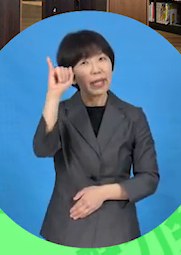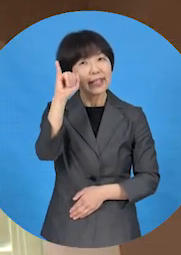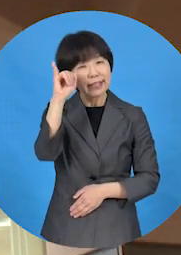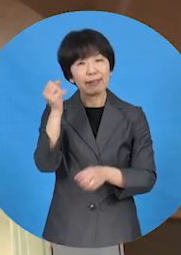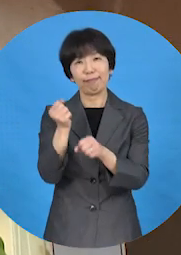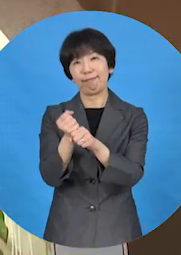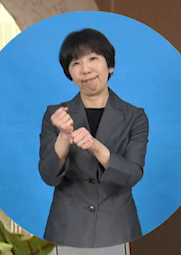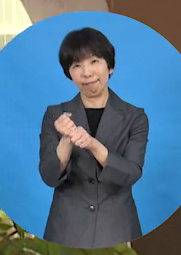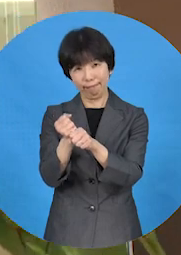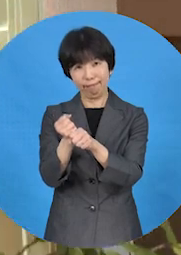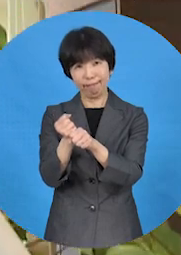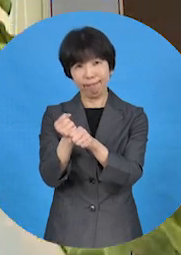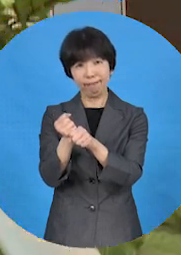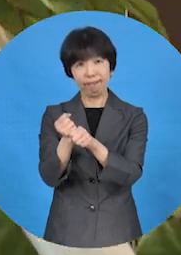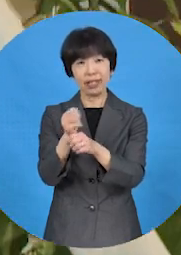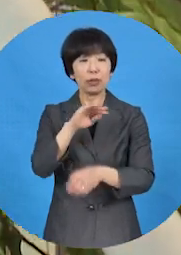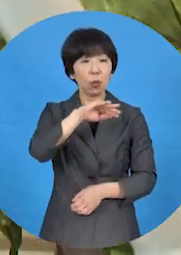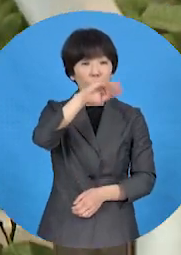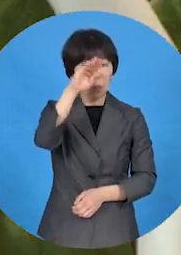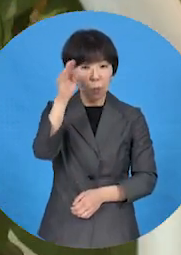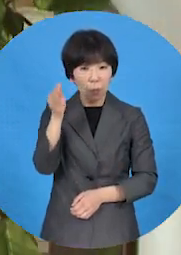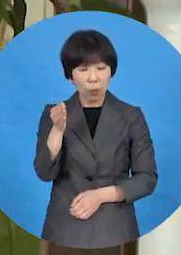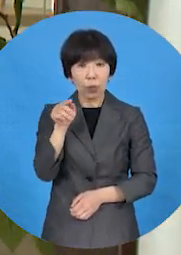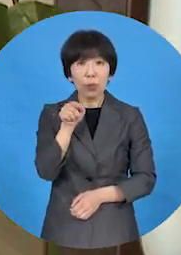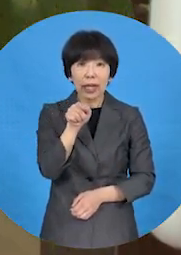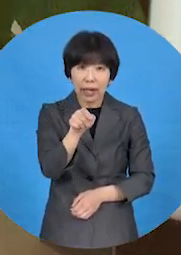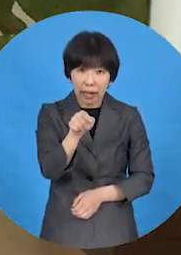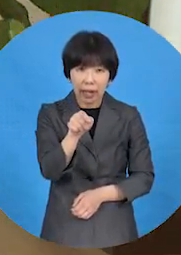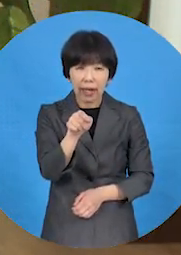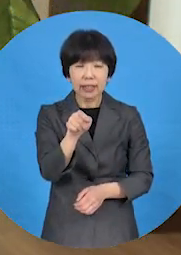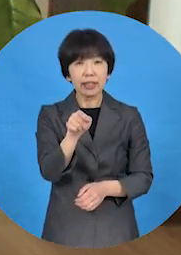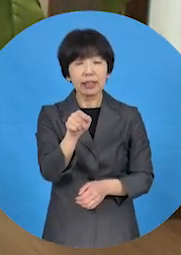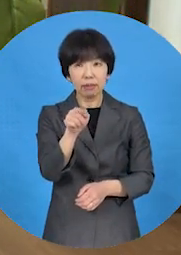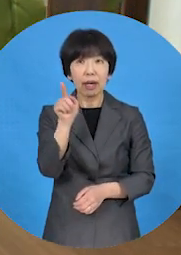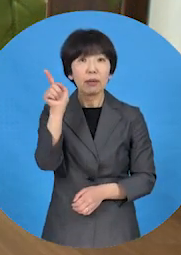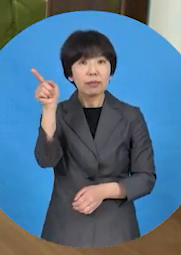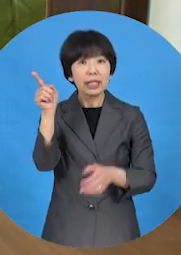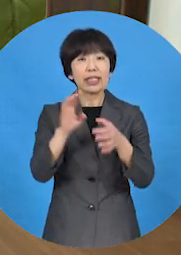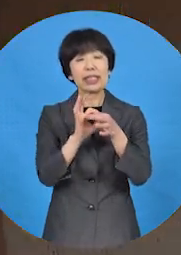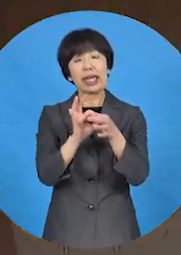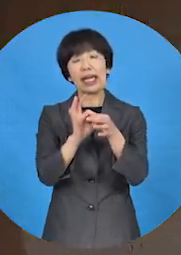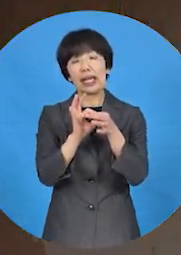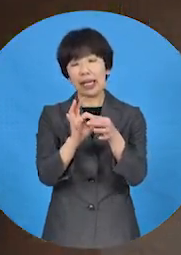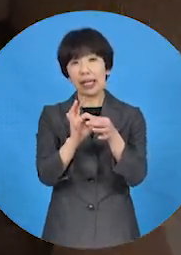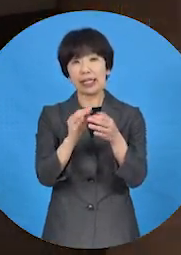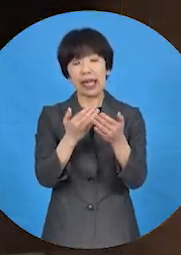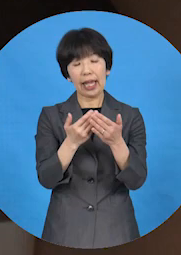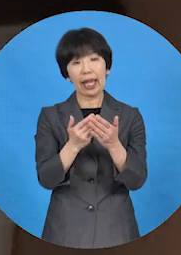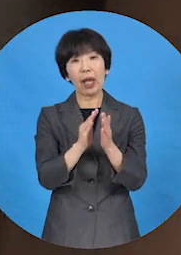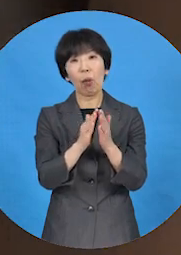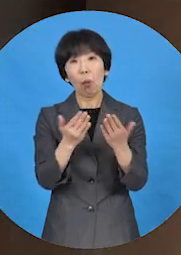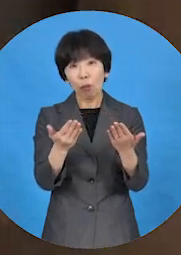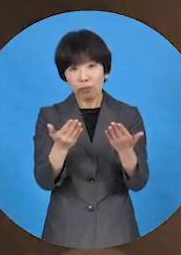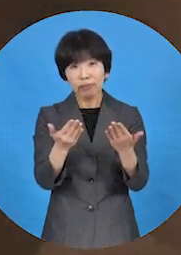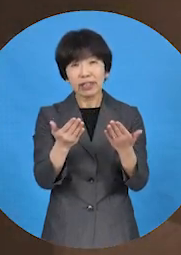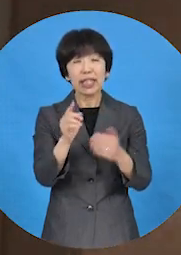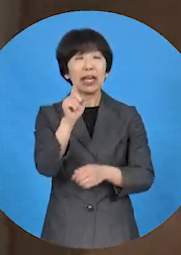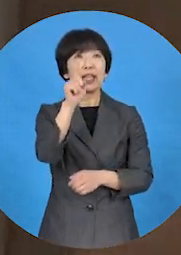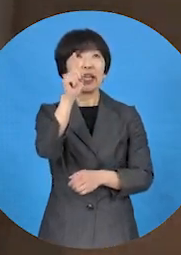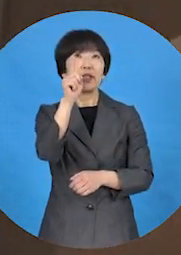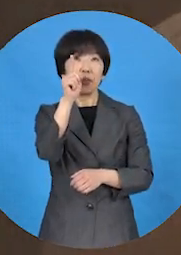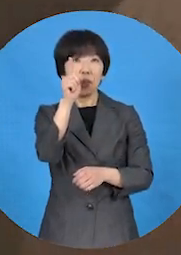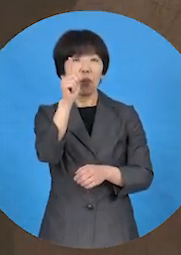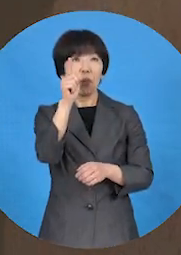。 この中にはボローニャにちなんだ絵本や画集などが並び、天井には公園の名物